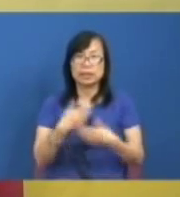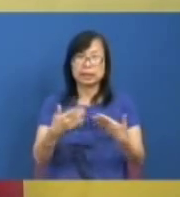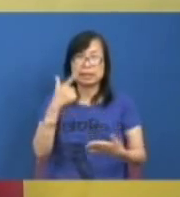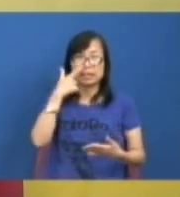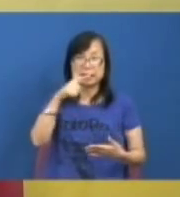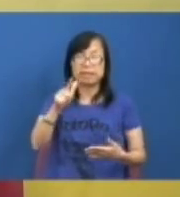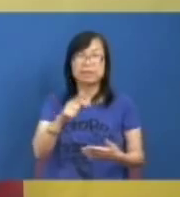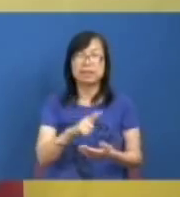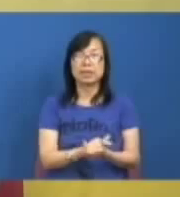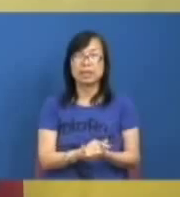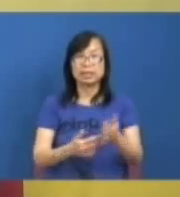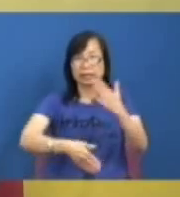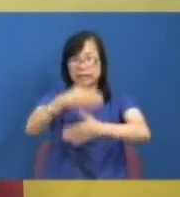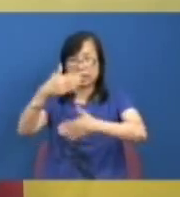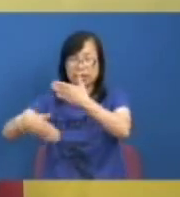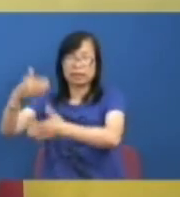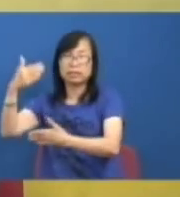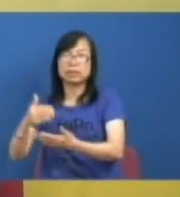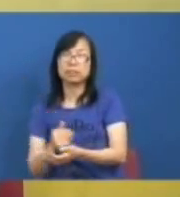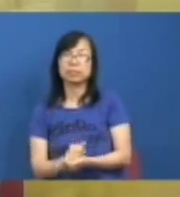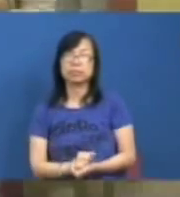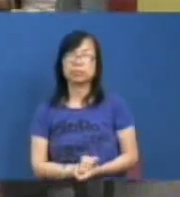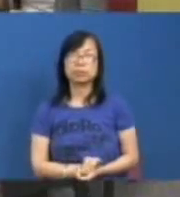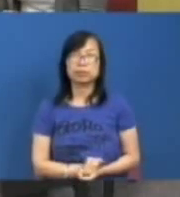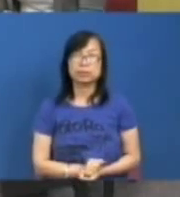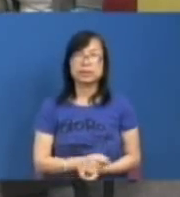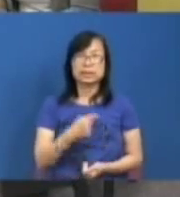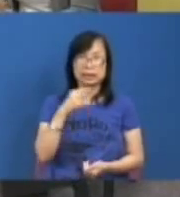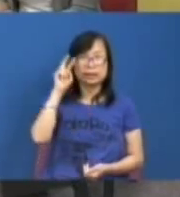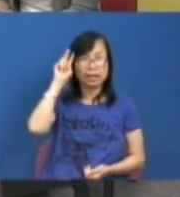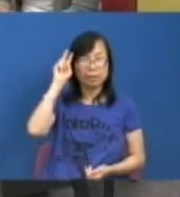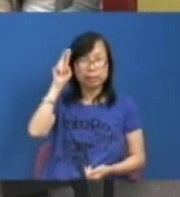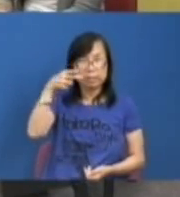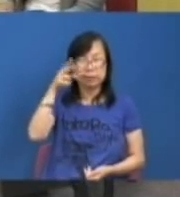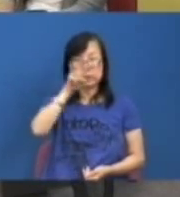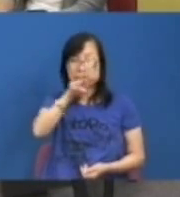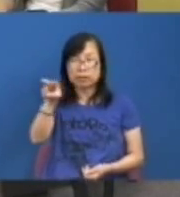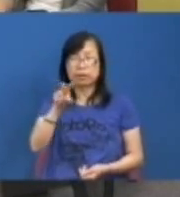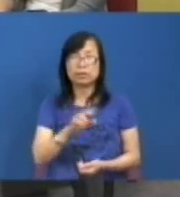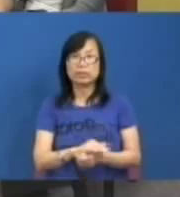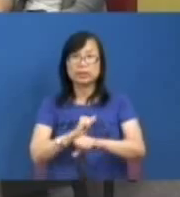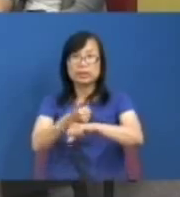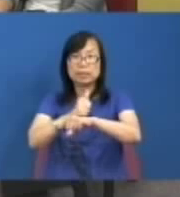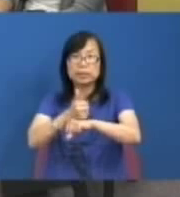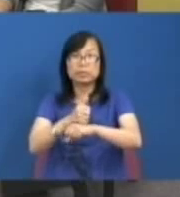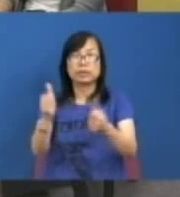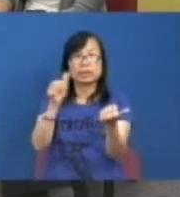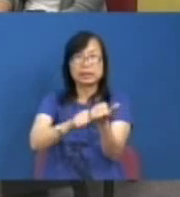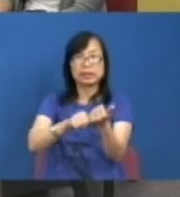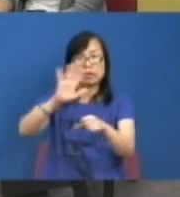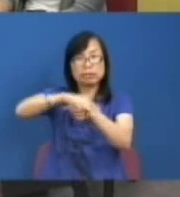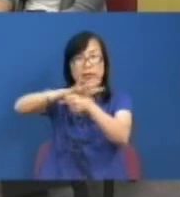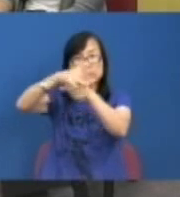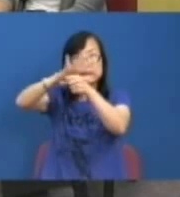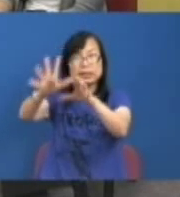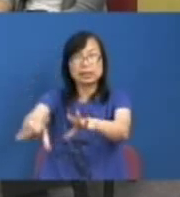式嘅即係大廈多層樓宇咧，即係要常見嘅問題咯。 係啊，因為基本上咧。靠直升機救火咧